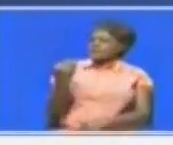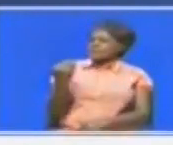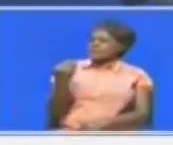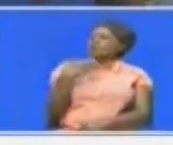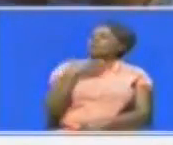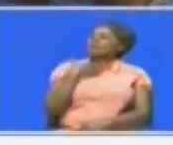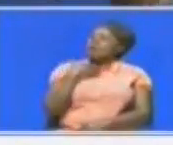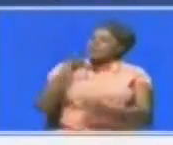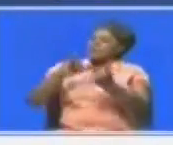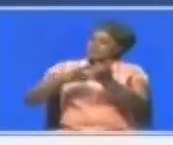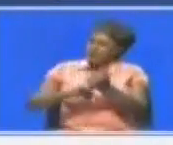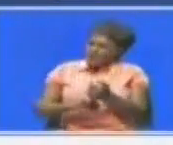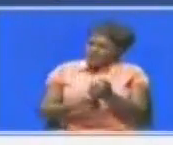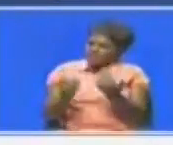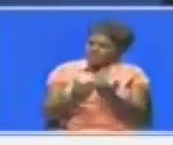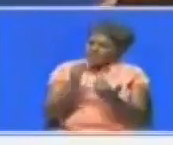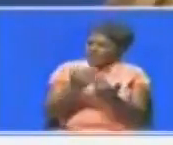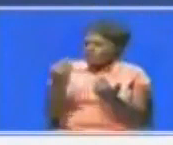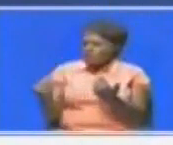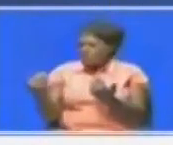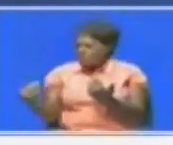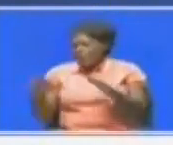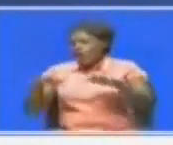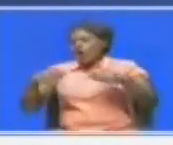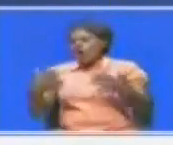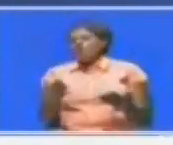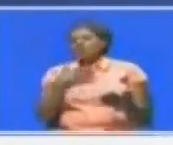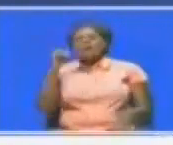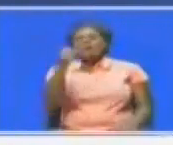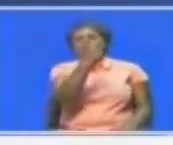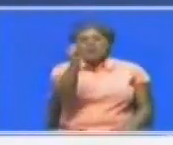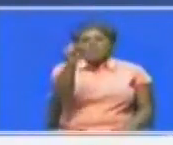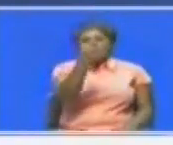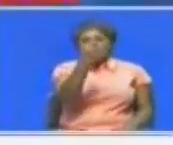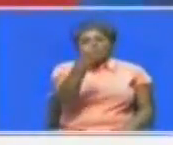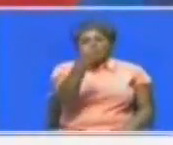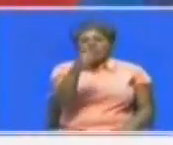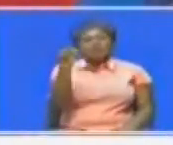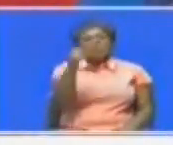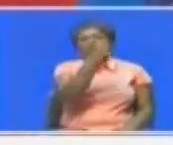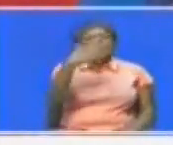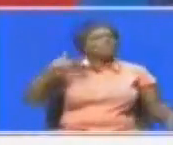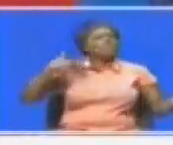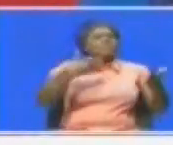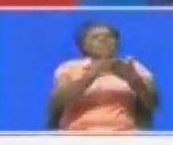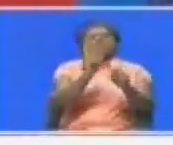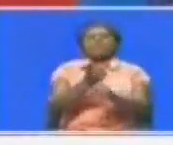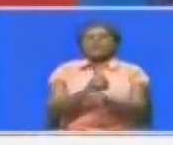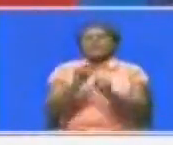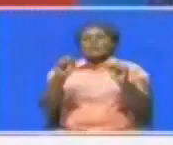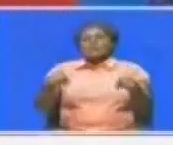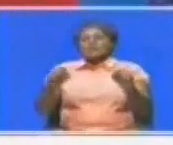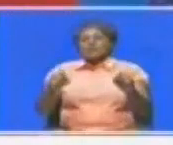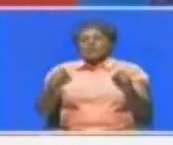Unataka kukaa kwa ndoa, uangalie watoto wako na mke wako, ama unataka kuzunguka? Maana pia miaka inaenda, utazunguka mpaka lini? Na inawezekana